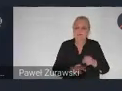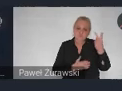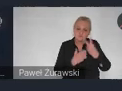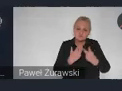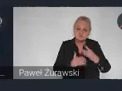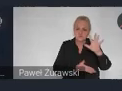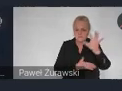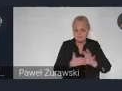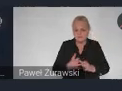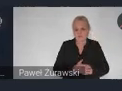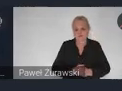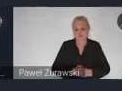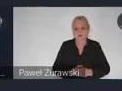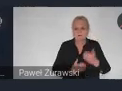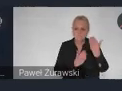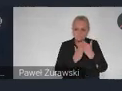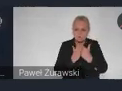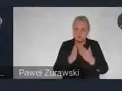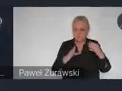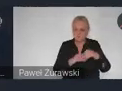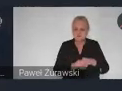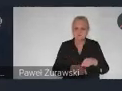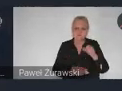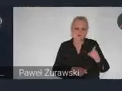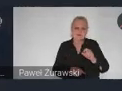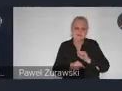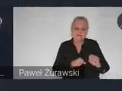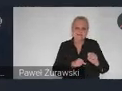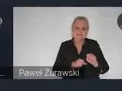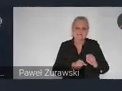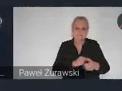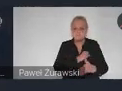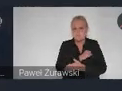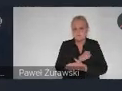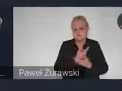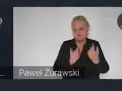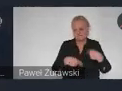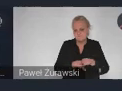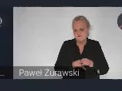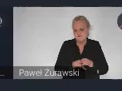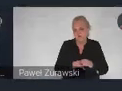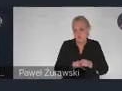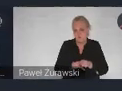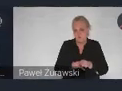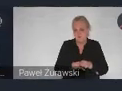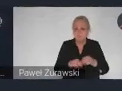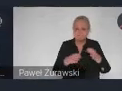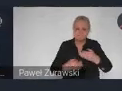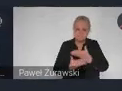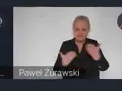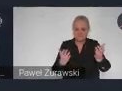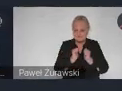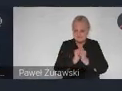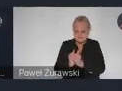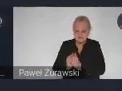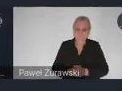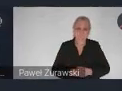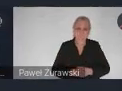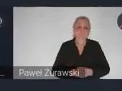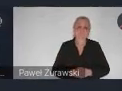się z treścią programu który tutaj stanowi bazę realizowanych przez państwa zadań